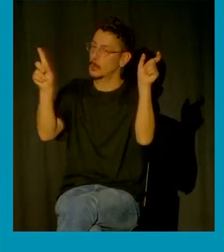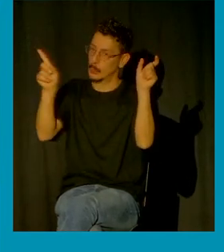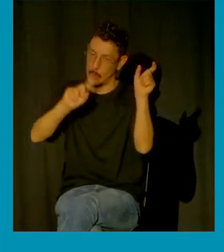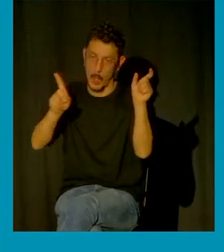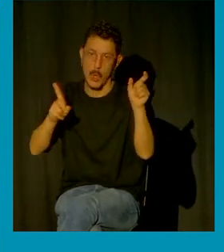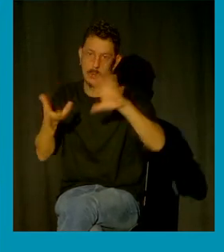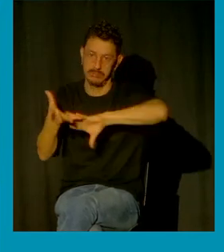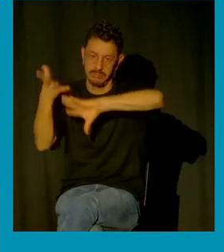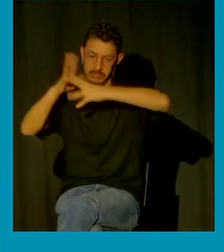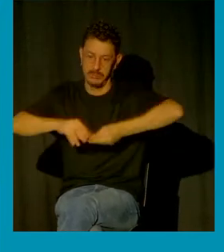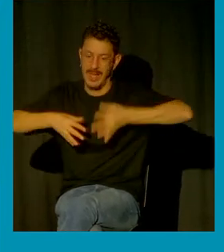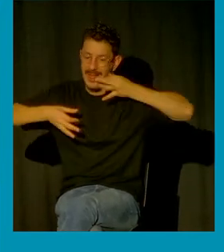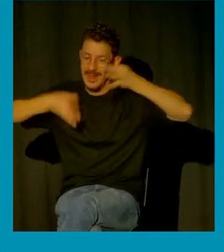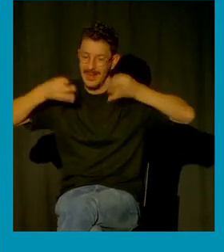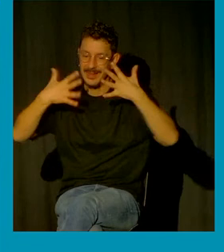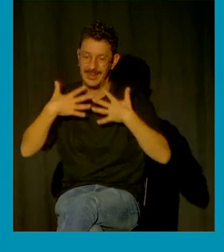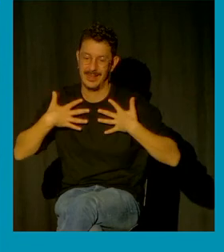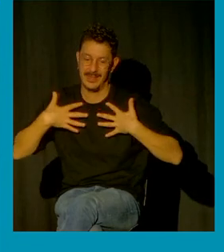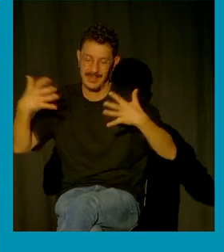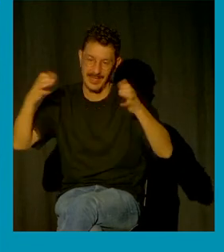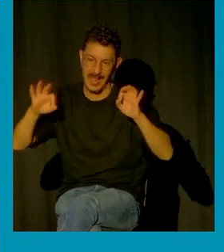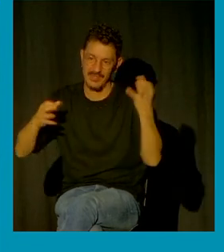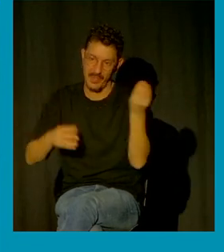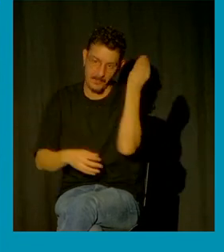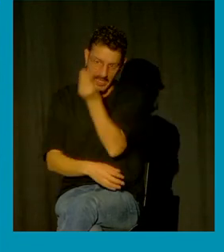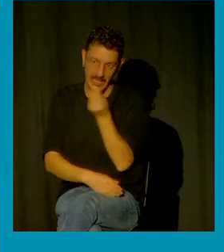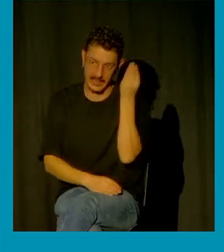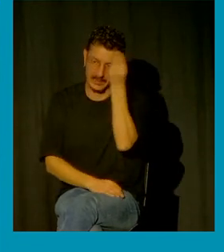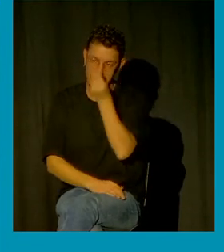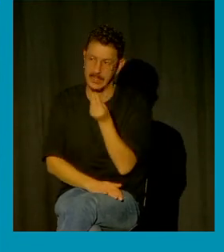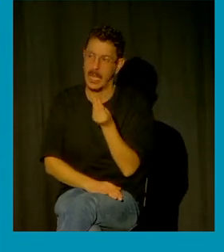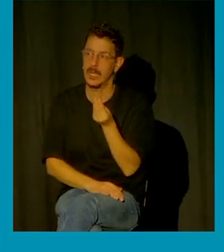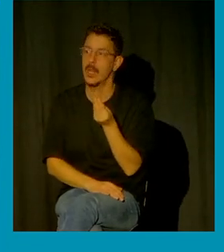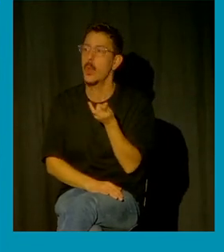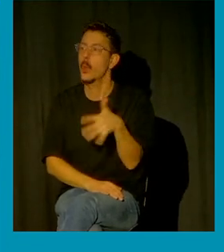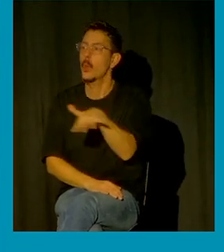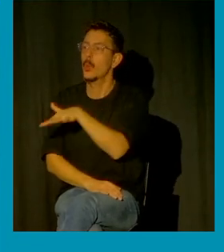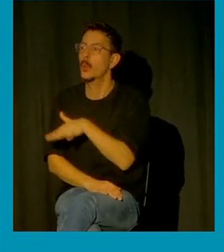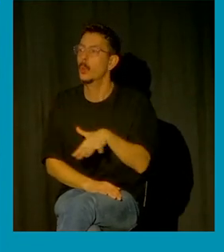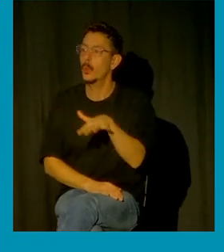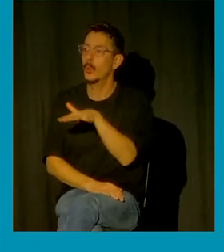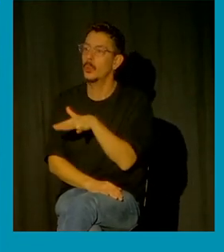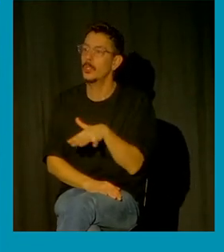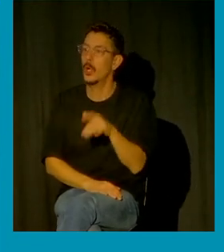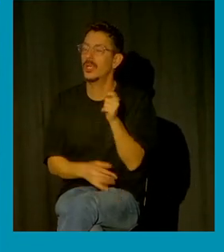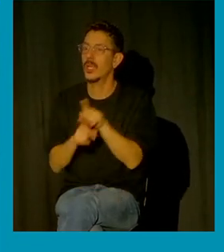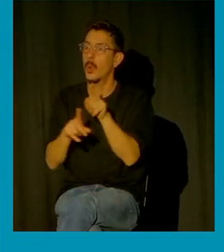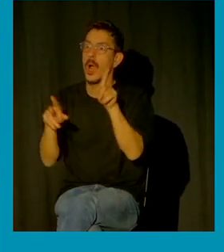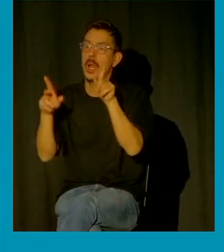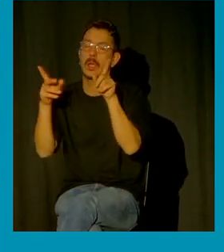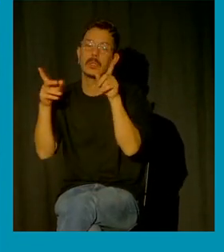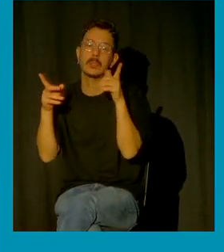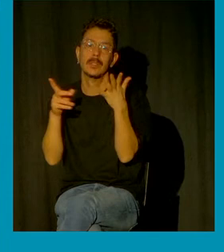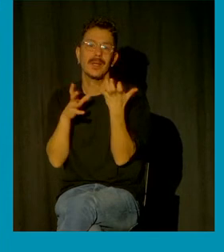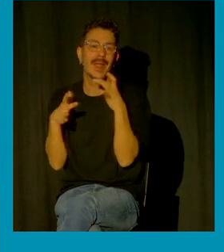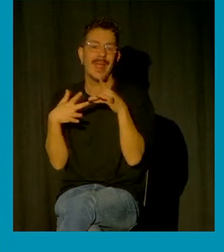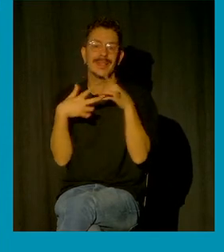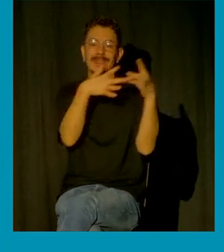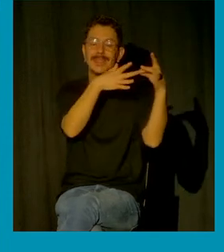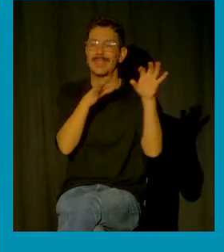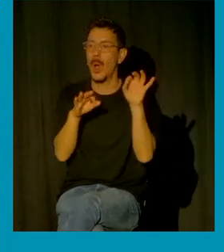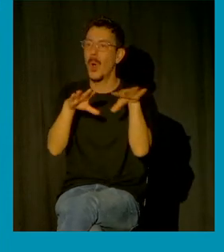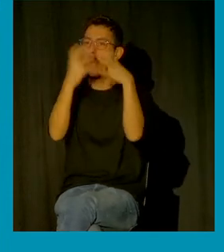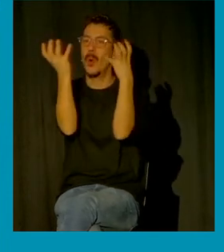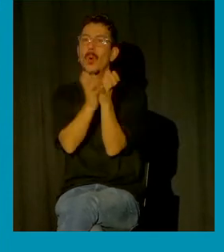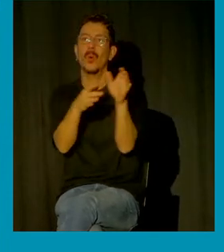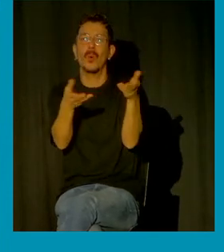s'ha de pensar des d'un lloc que no sigui universalitzant elitista i que no ens deixem